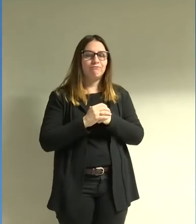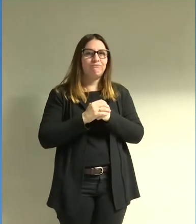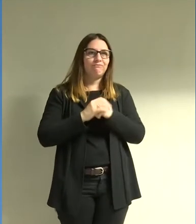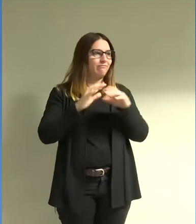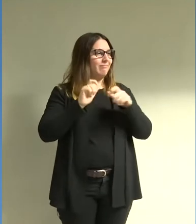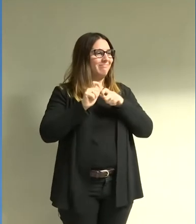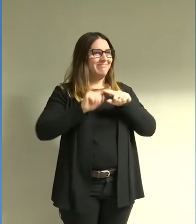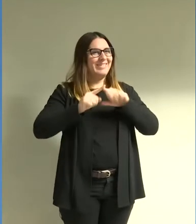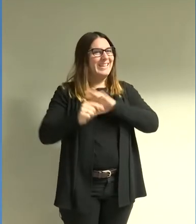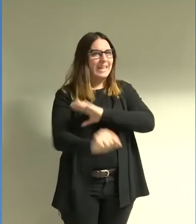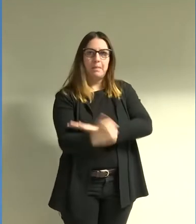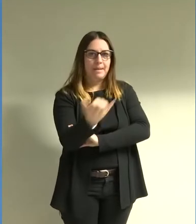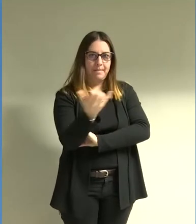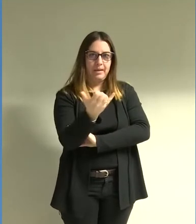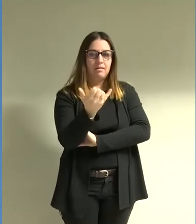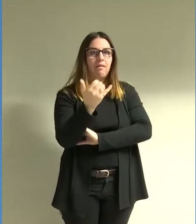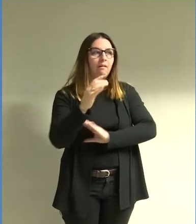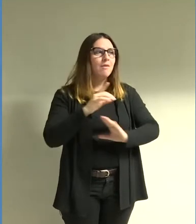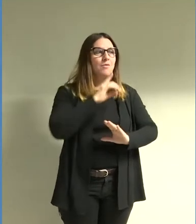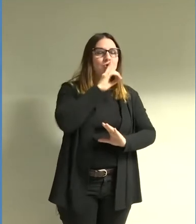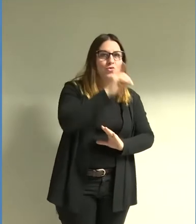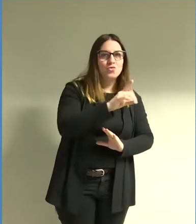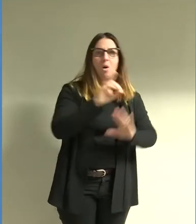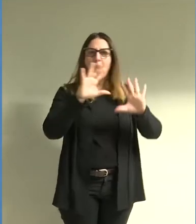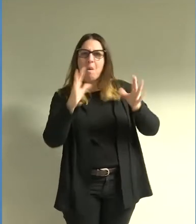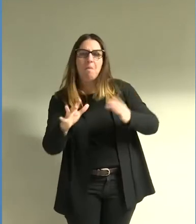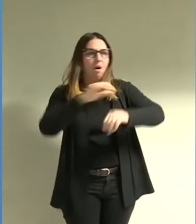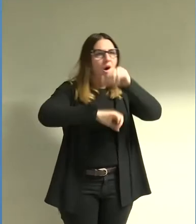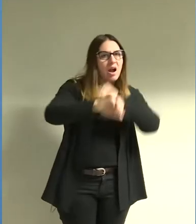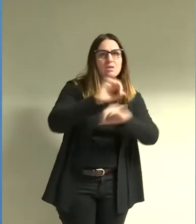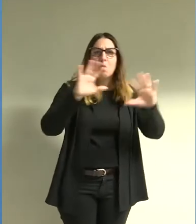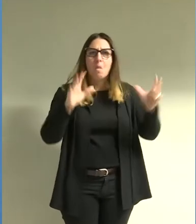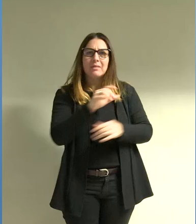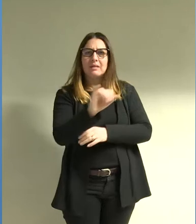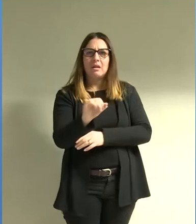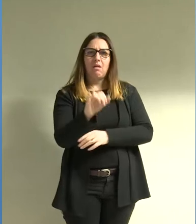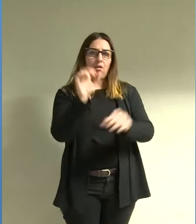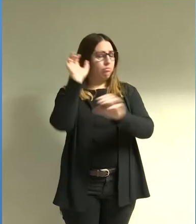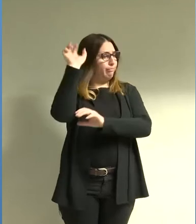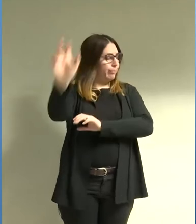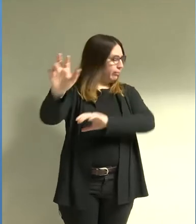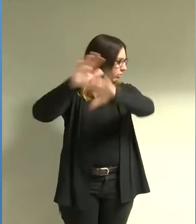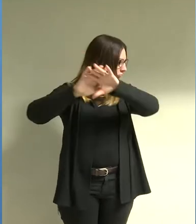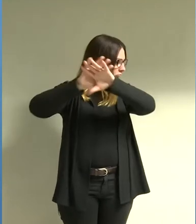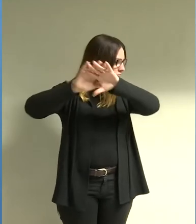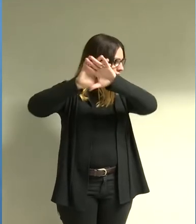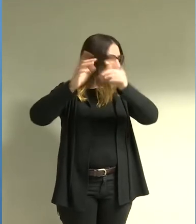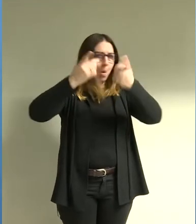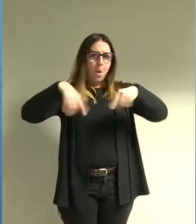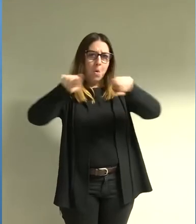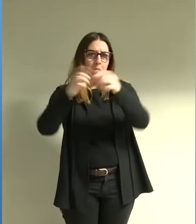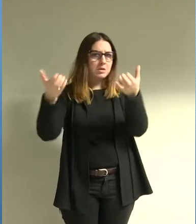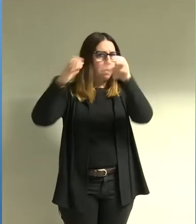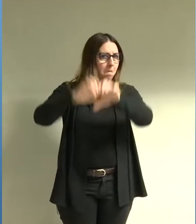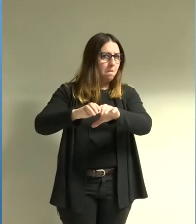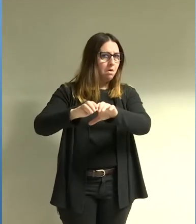rentrer dans les détails en fait des jours et de comment sont organisés les cci en fait ça leur appartient ils ont une commission il demande à ce que les